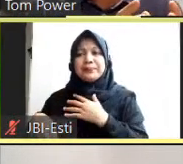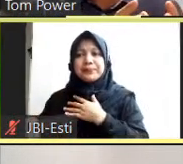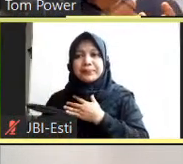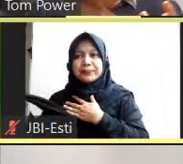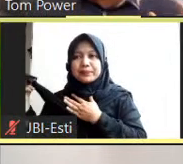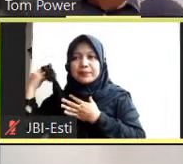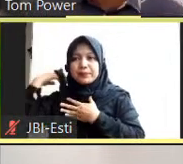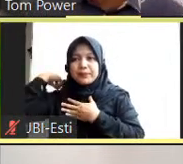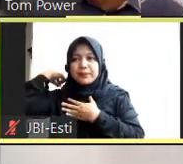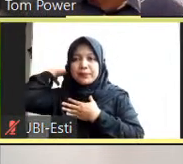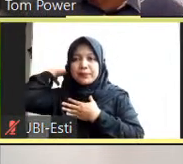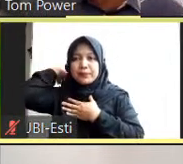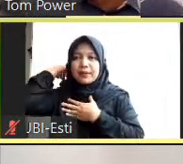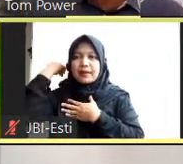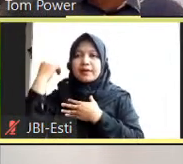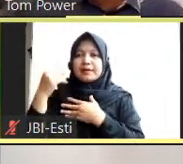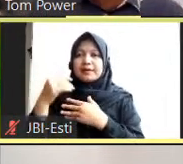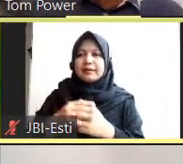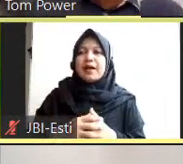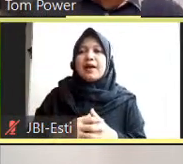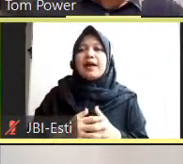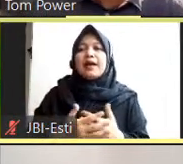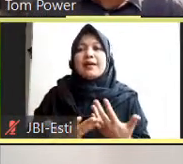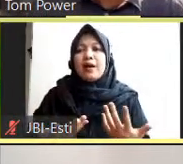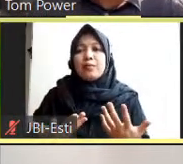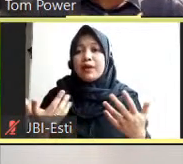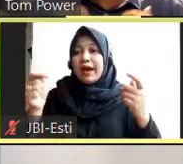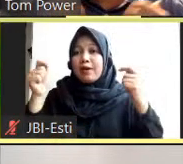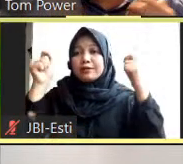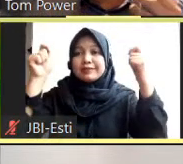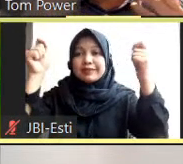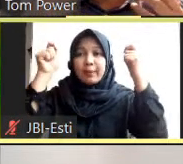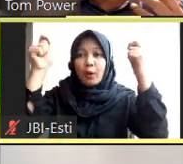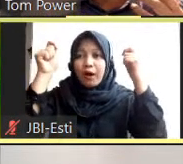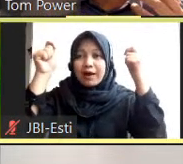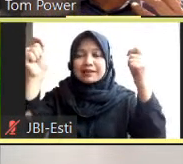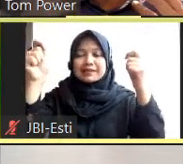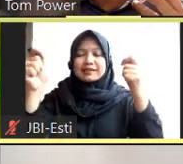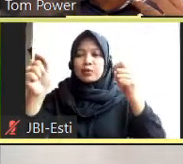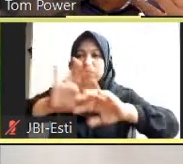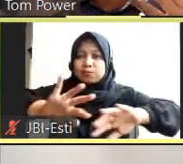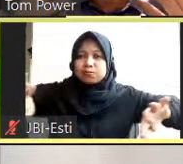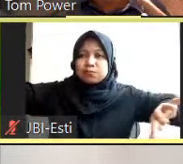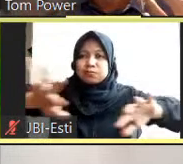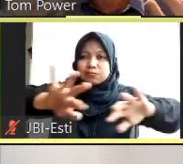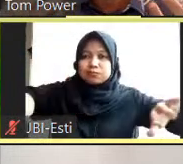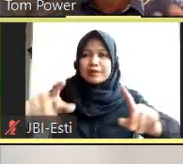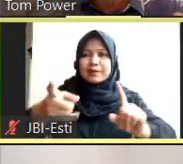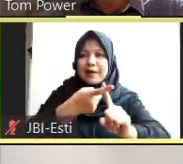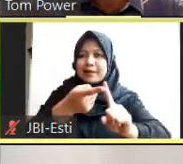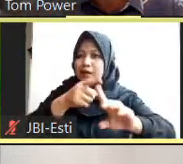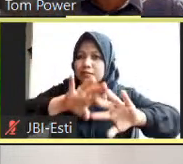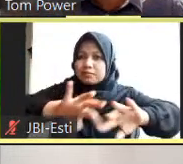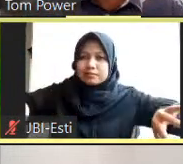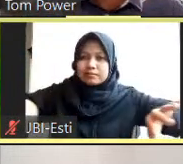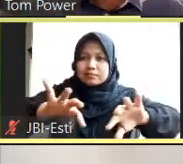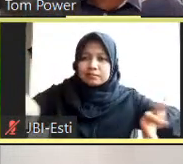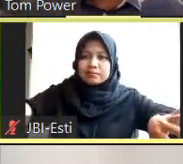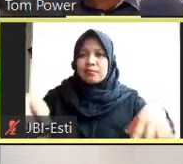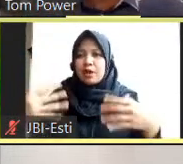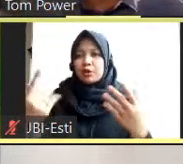itu bisa dibubarkan secara paksa, para demonstran itu menghadapi kekerasan dari